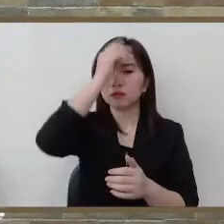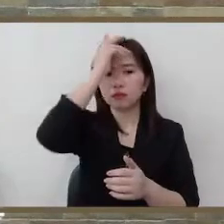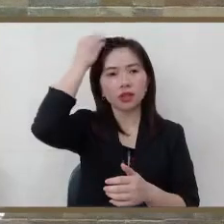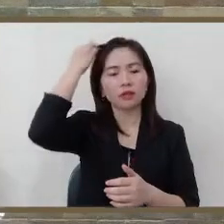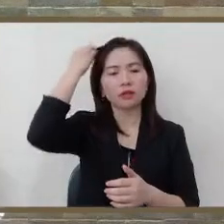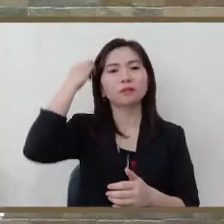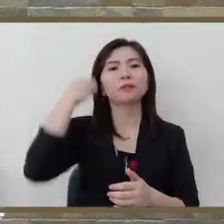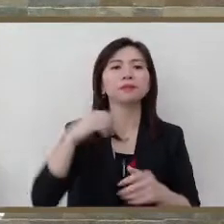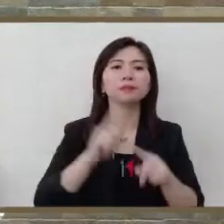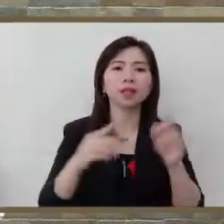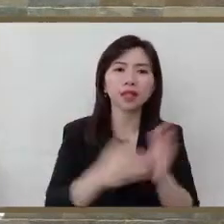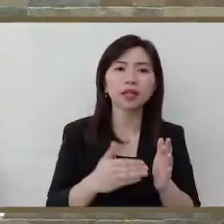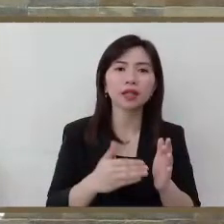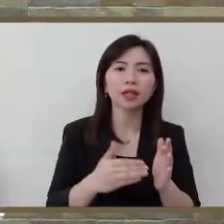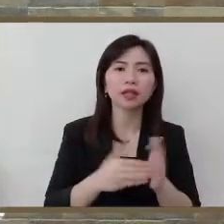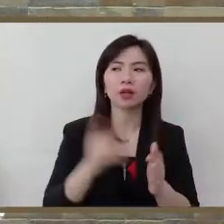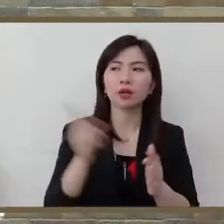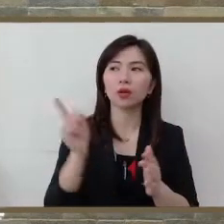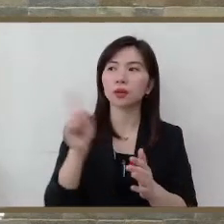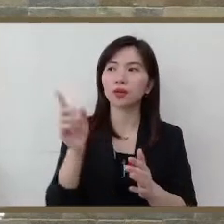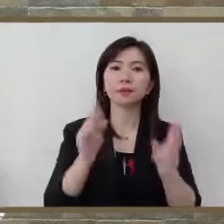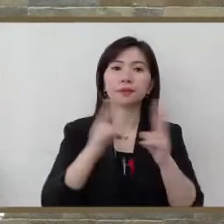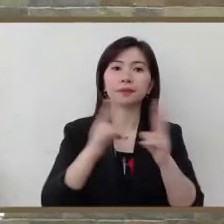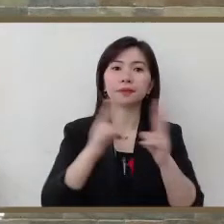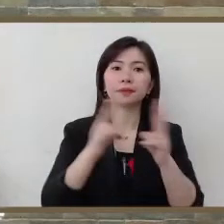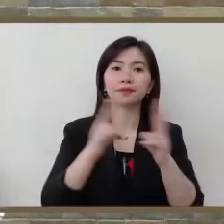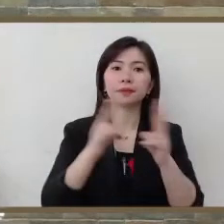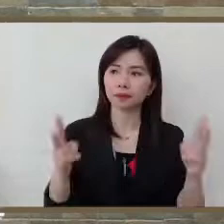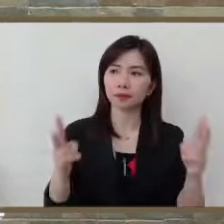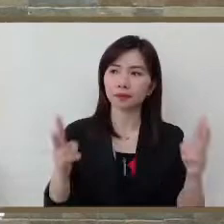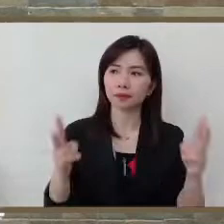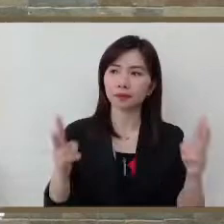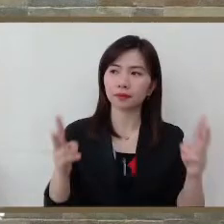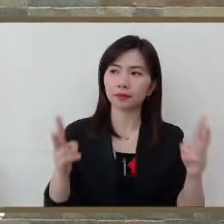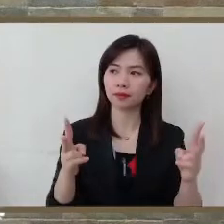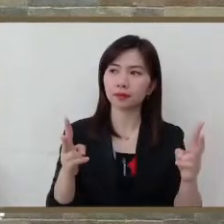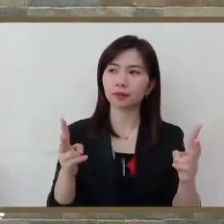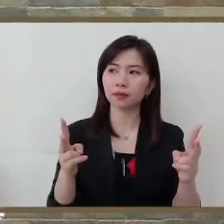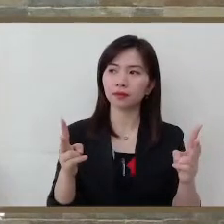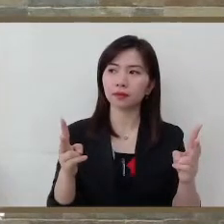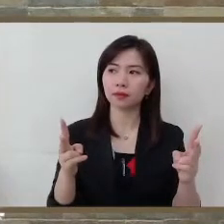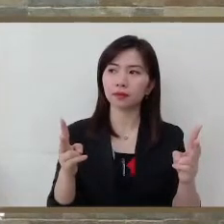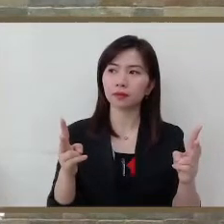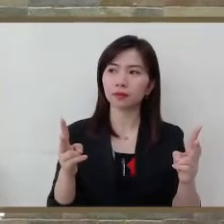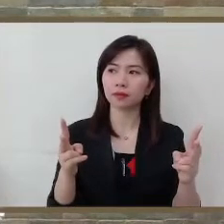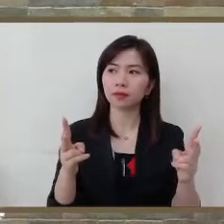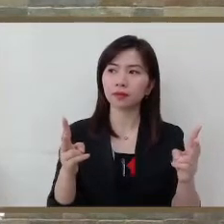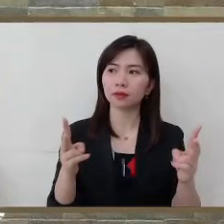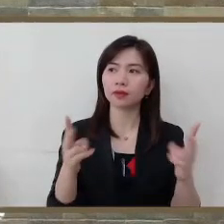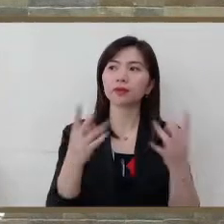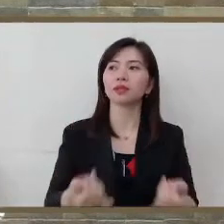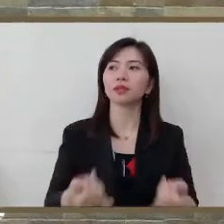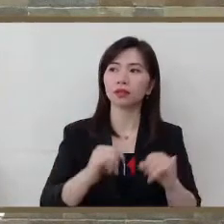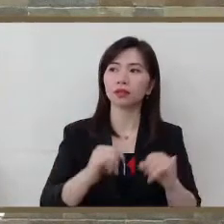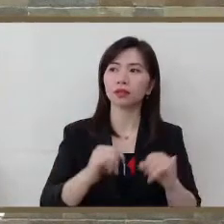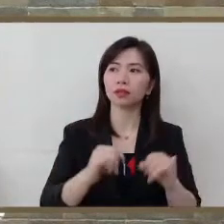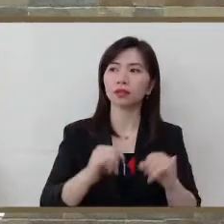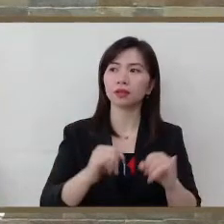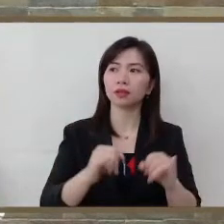But the most important thing here, oil symbolizes richness.